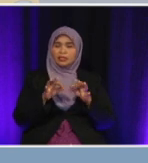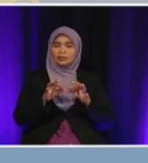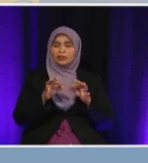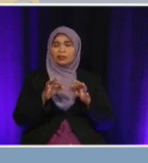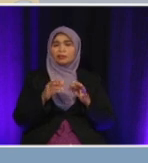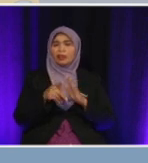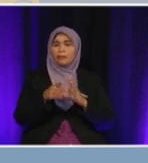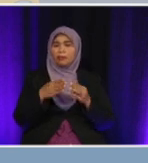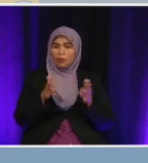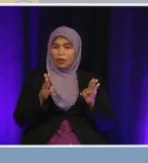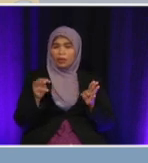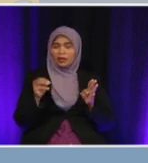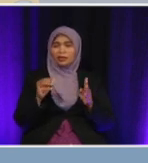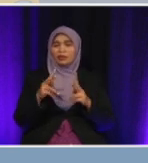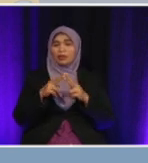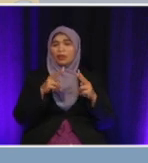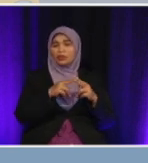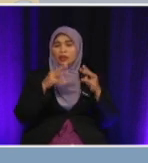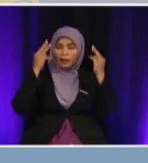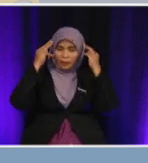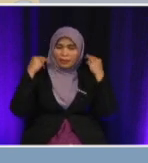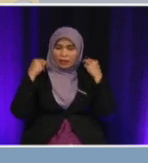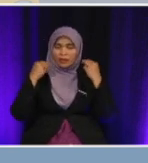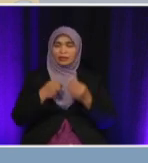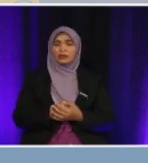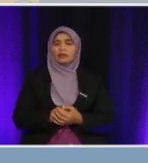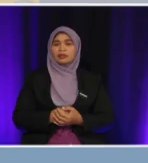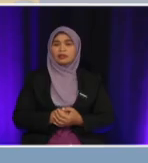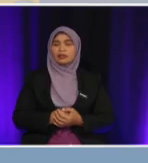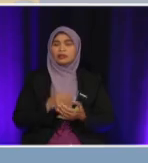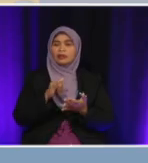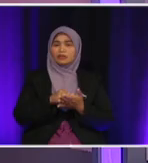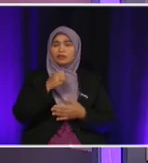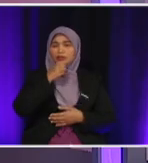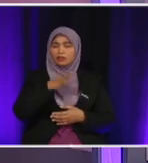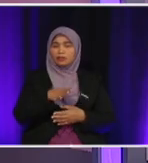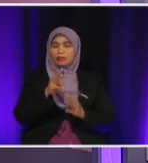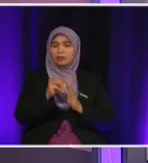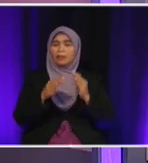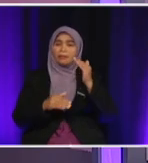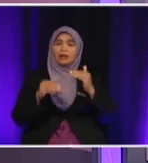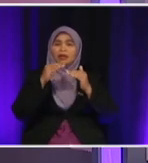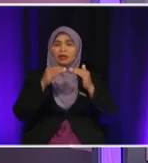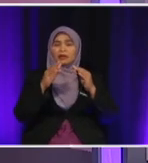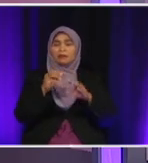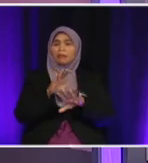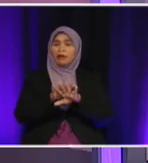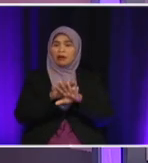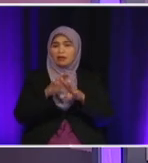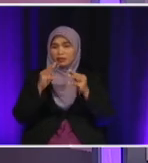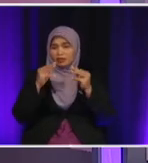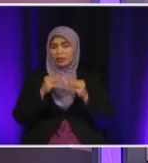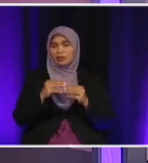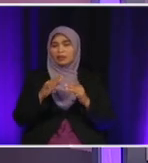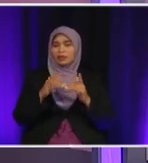Mekah Rasulullah telah melancarkan perang emosi yaitu Rasulullah membina banyak kemah di luar Mekah dan